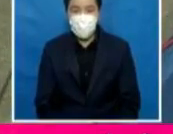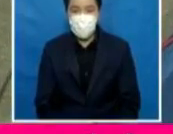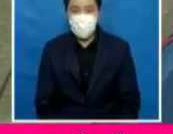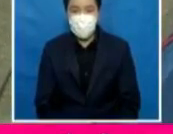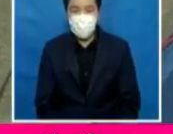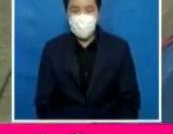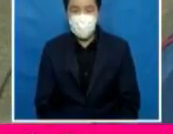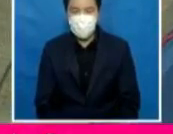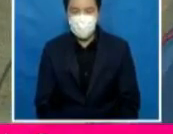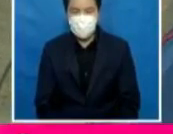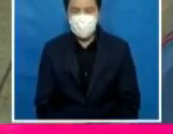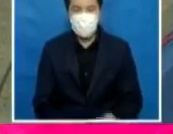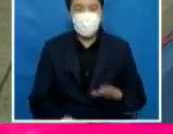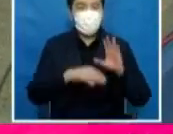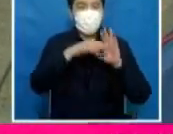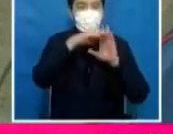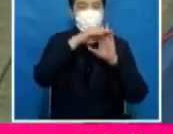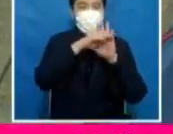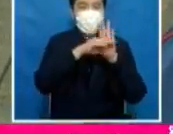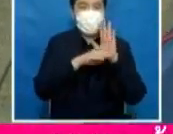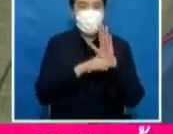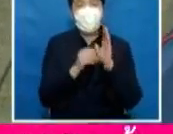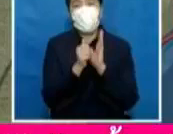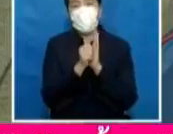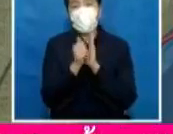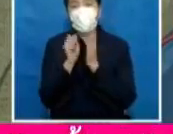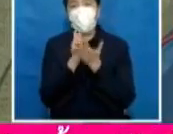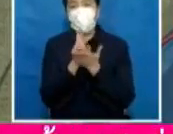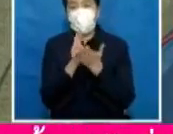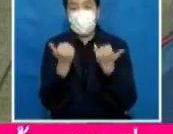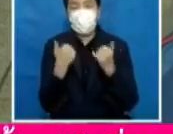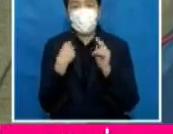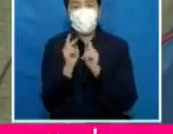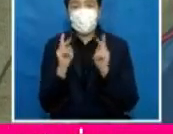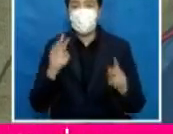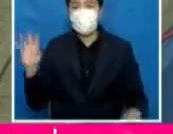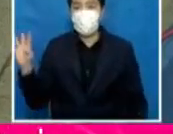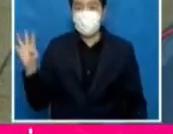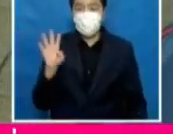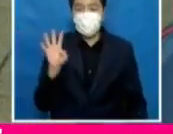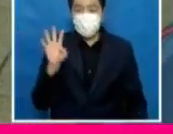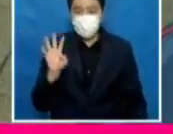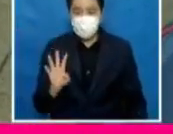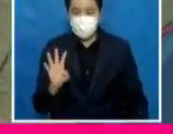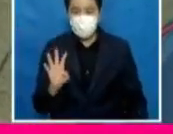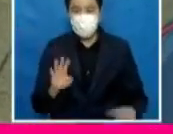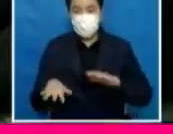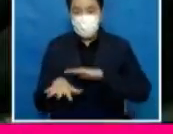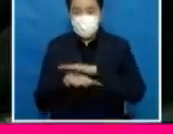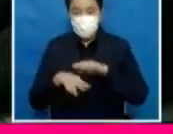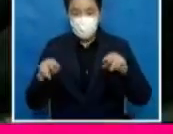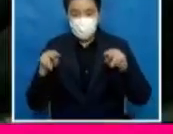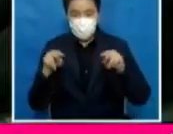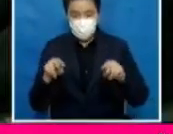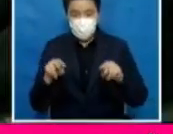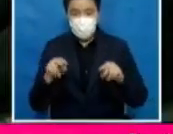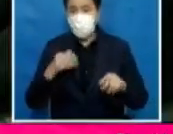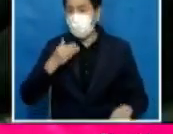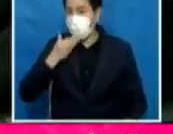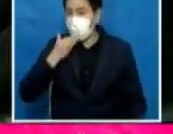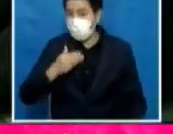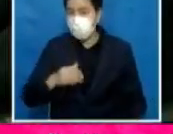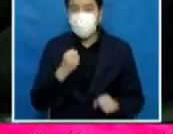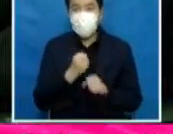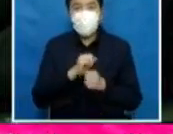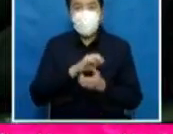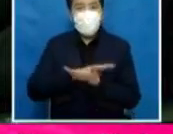ทุกขั้นตอนของกระบวนการออกรางวัลจะมีคณะกรรมการทั้ง4ท่านร่วมเป็นสักขีพยานในการออกรางวัลเพื่อให้การ